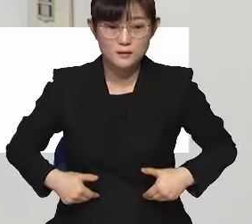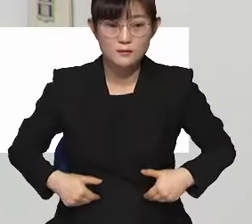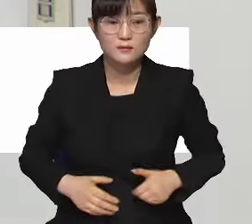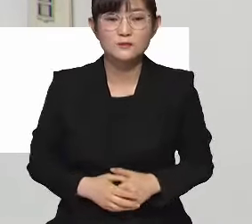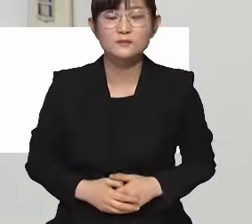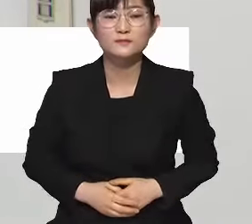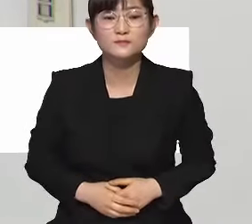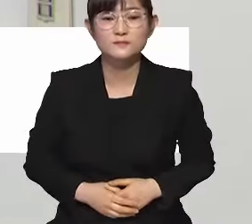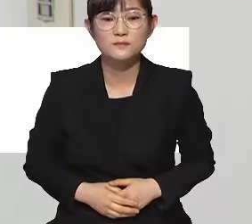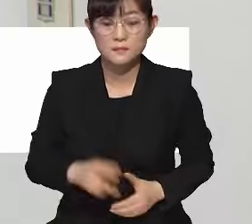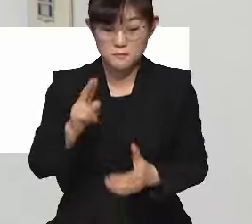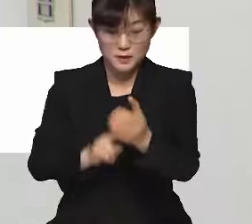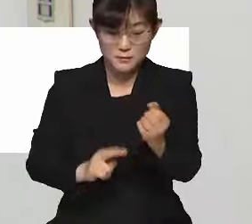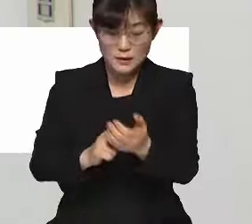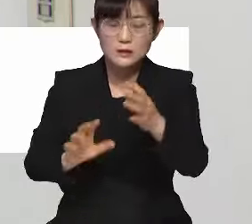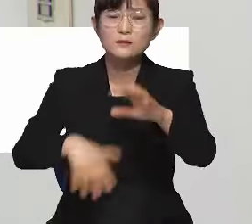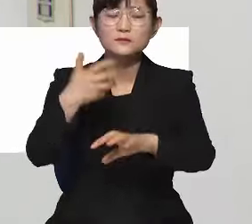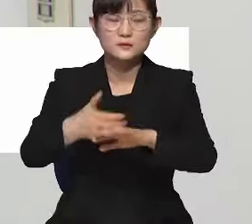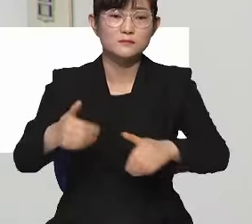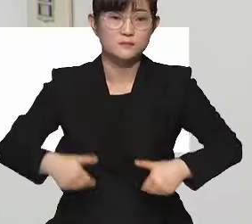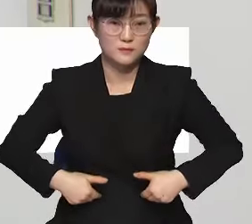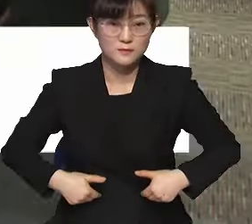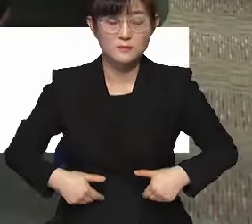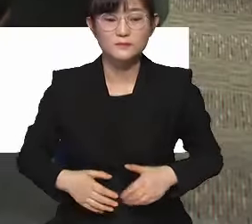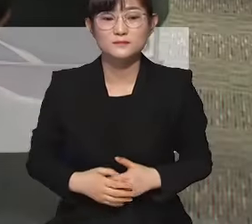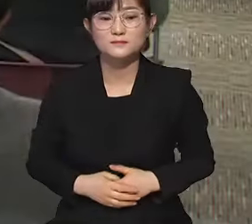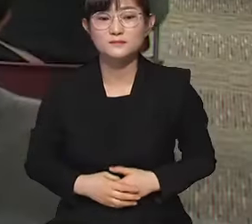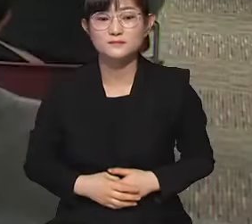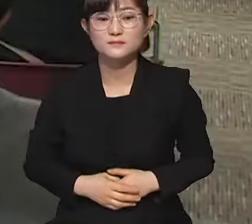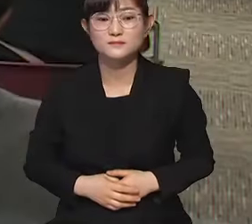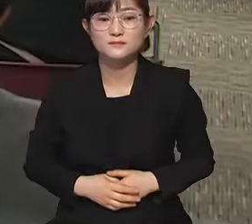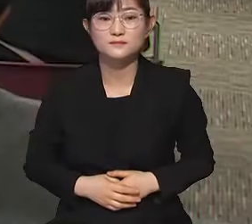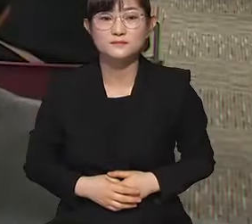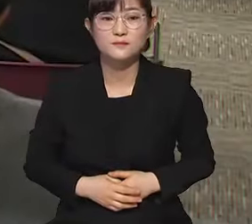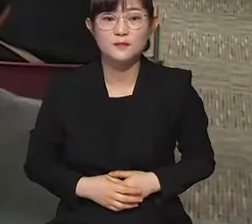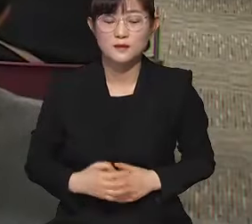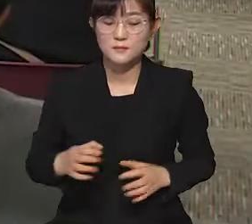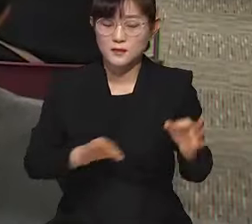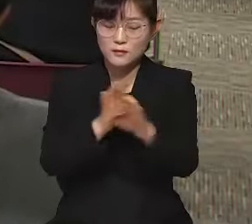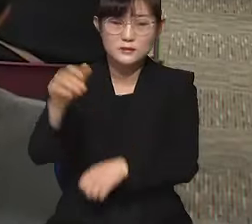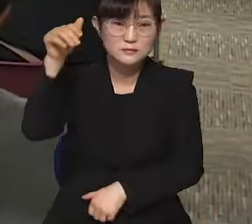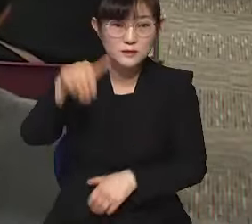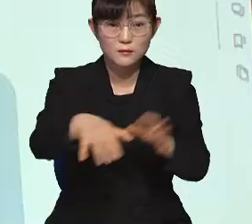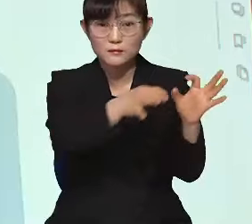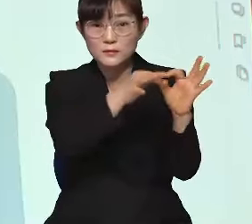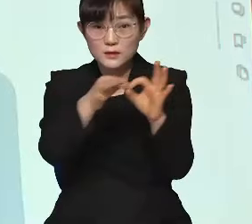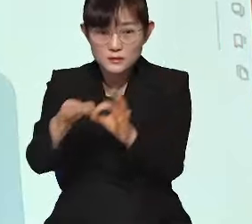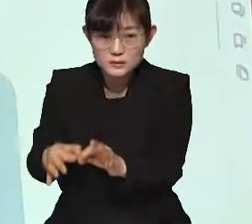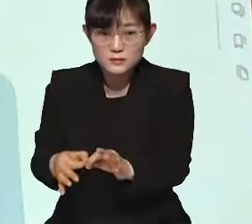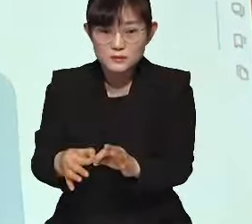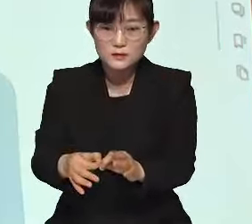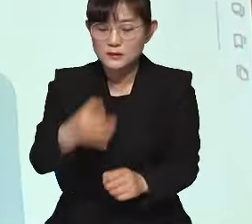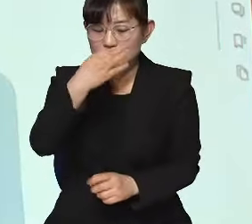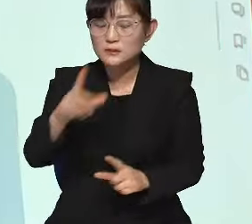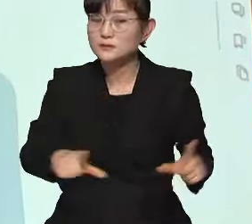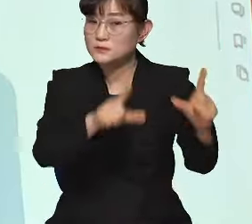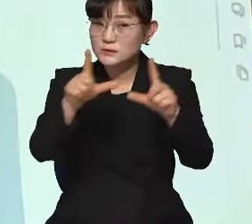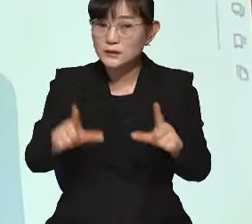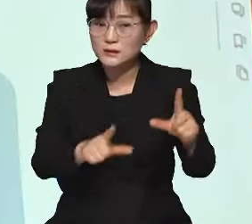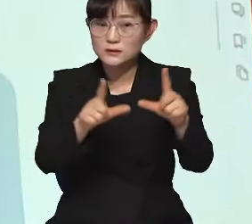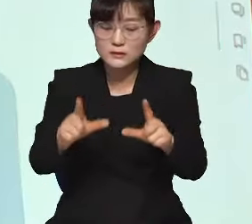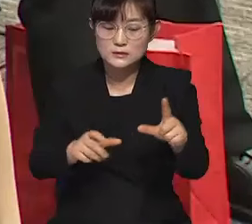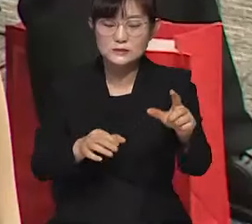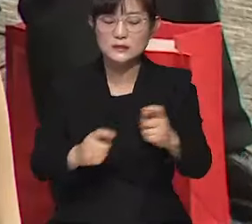혁신이 필요하다. 이 부분에 중점을 줄 생각입니다. 경기 침체가 장기화되면서 힘겨운 시간을 견뎌내는